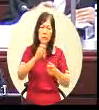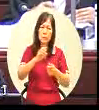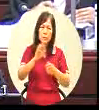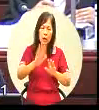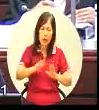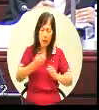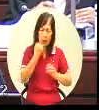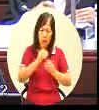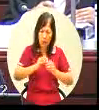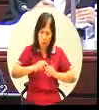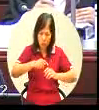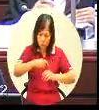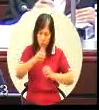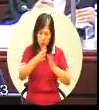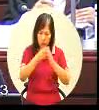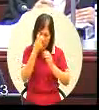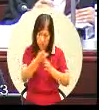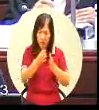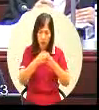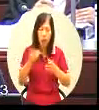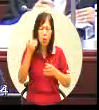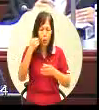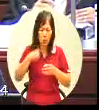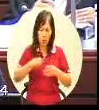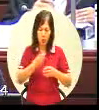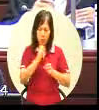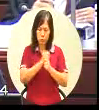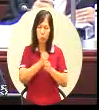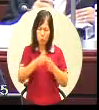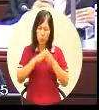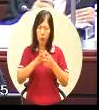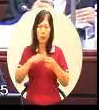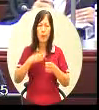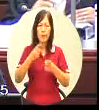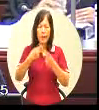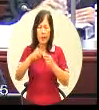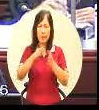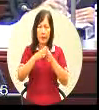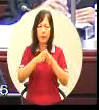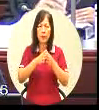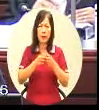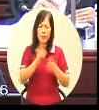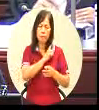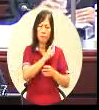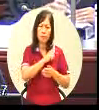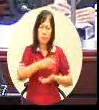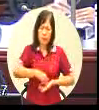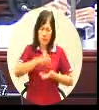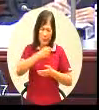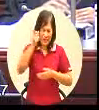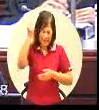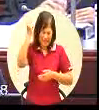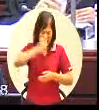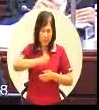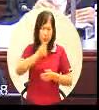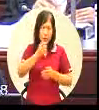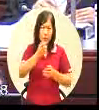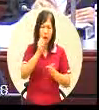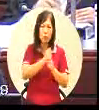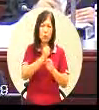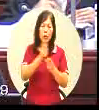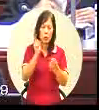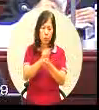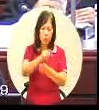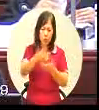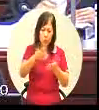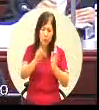现场。如果是我们市政府该做，那我会觉得我们是应该自己提早，自己应该了解问